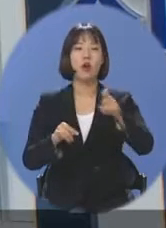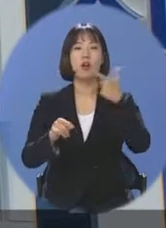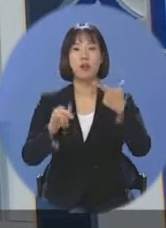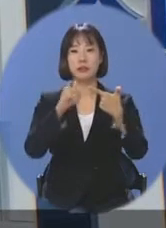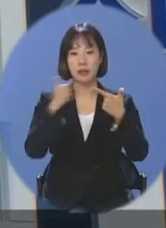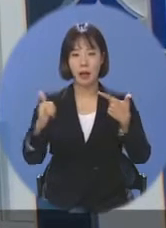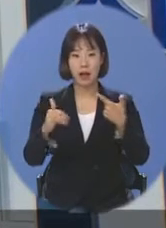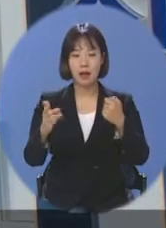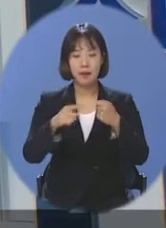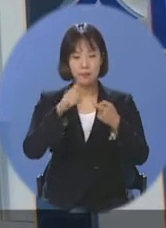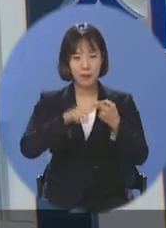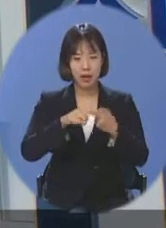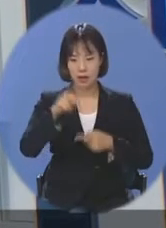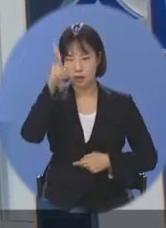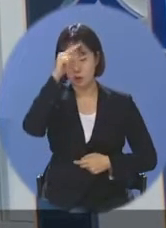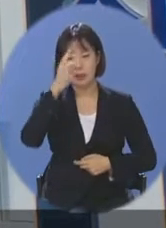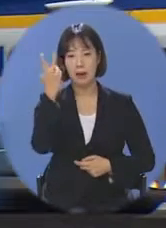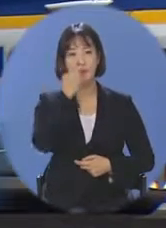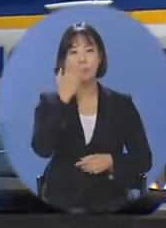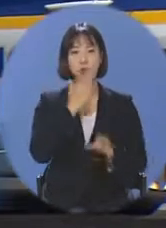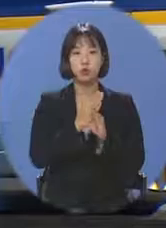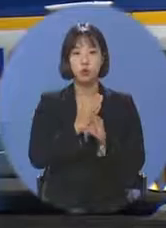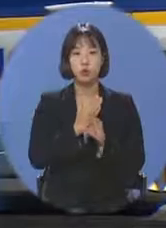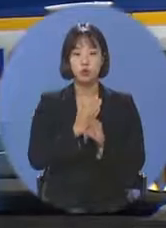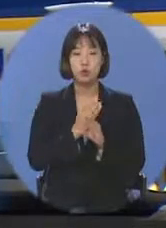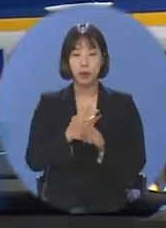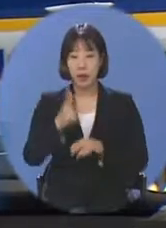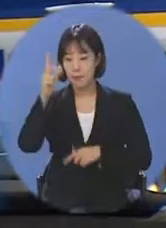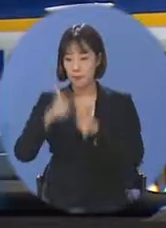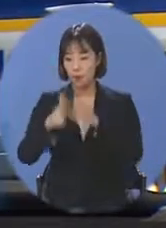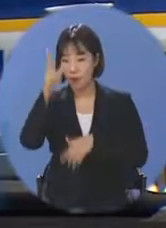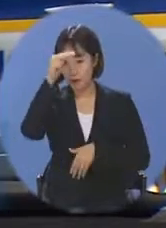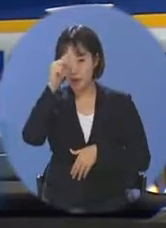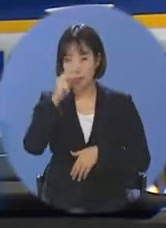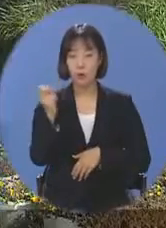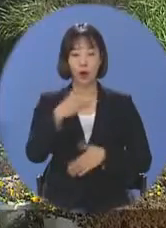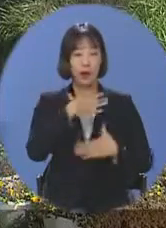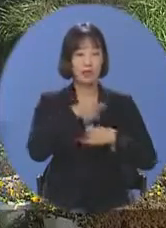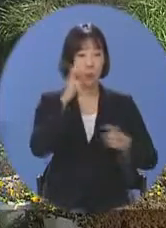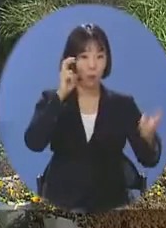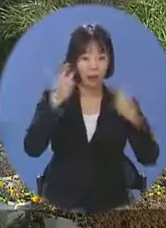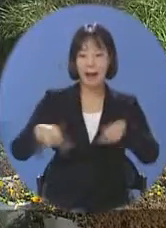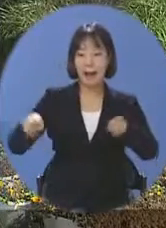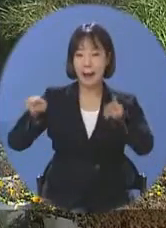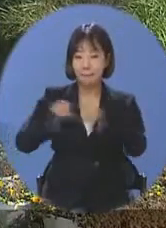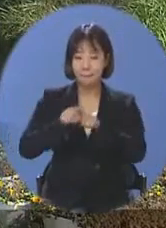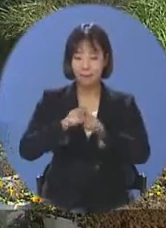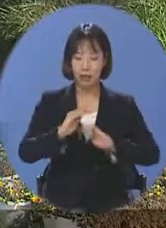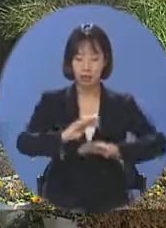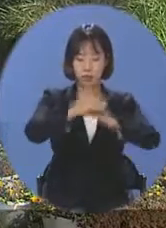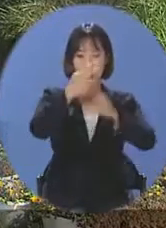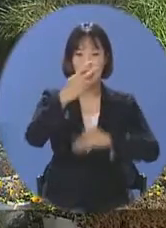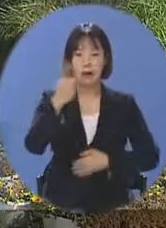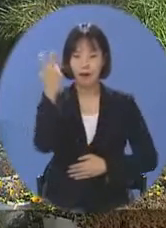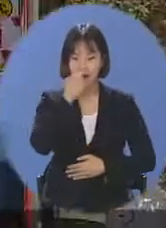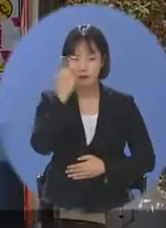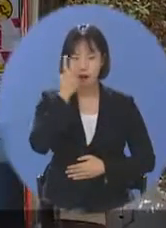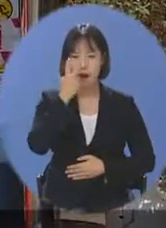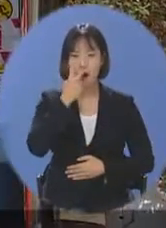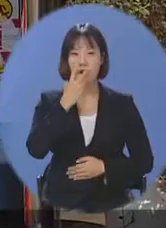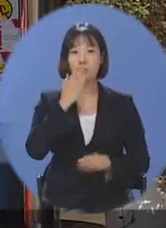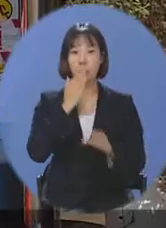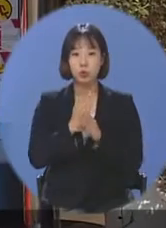조사에 나섰습니다. 목포경찰서는 한국승강기안전공단과 함께 기계결함과 정비실태, 안전수칙의 준수 여부 등을